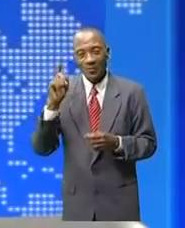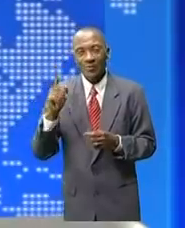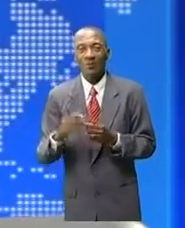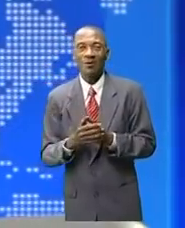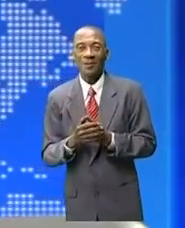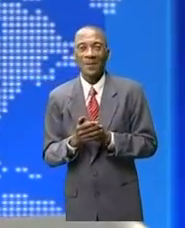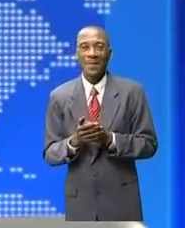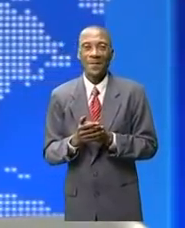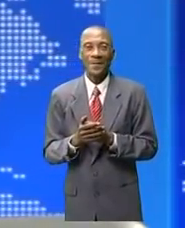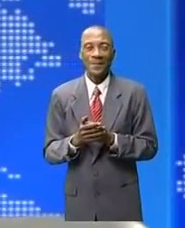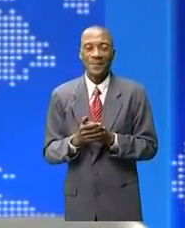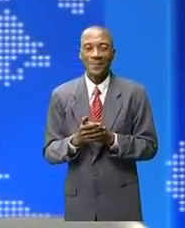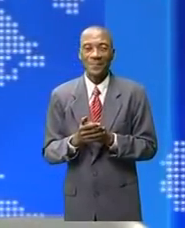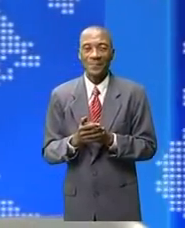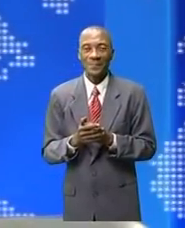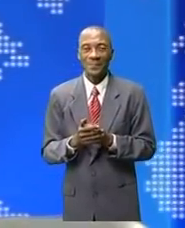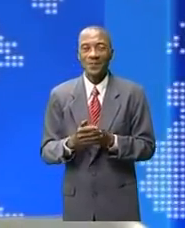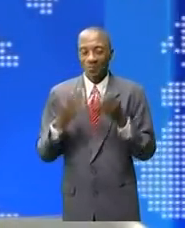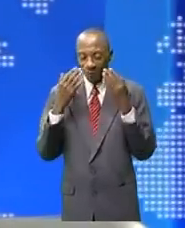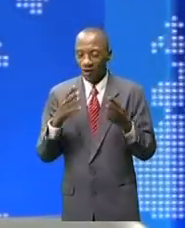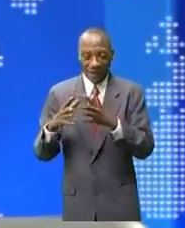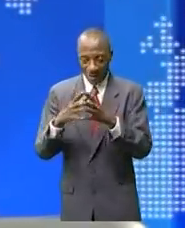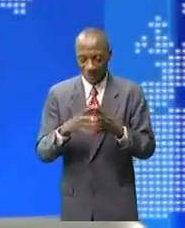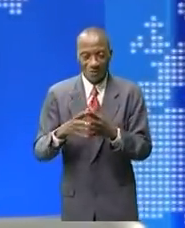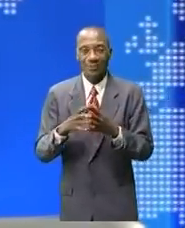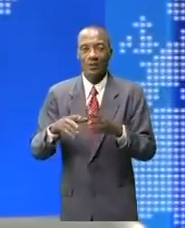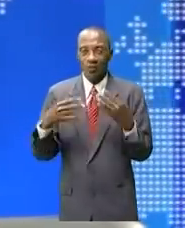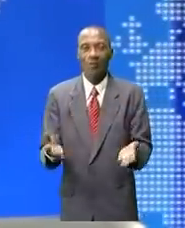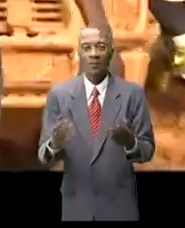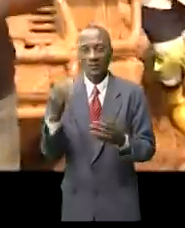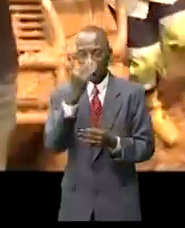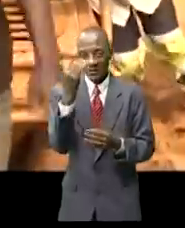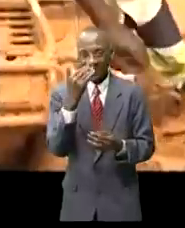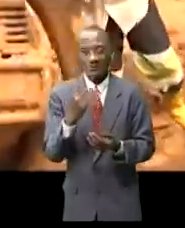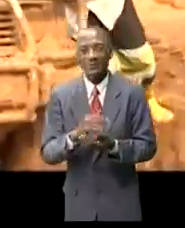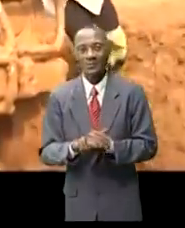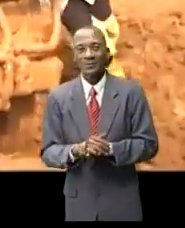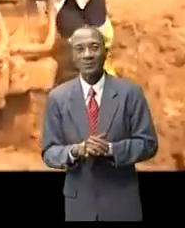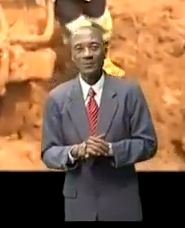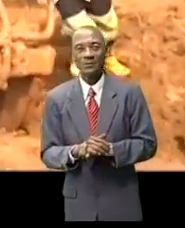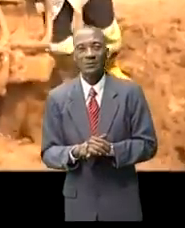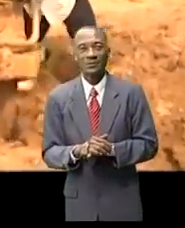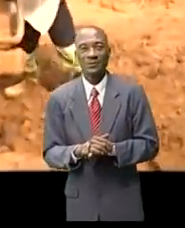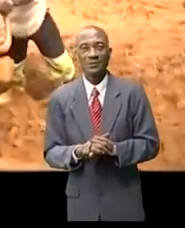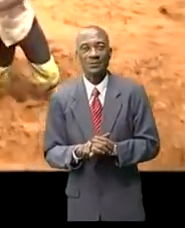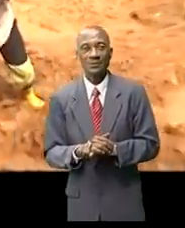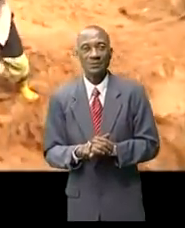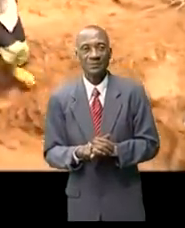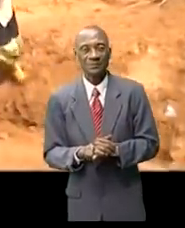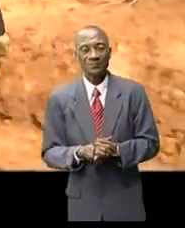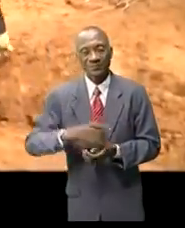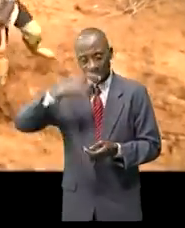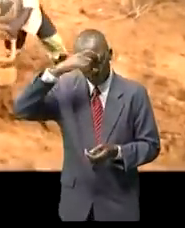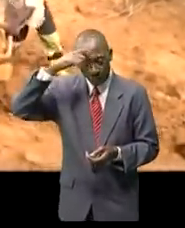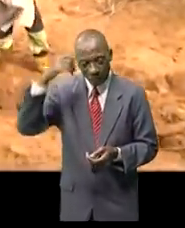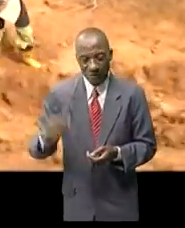lancé aux autorités compétentes pour trouver une solution. Reportage. C'est un véritable calvaire que